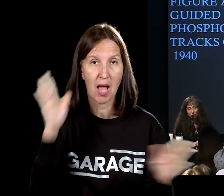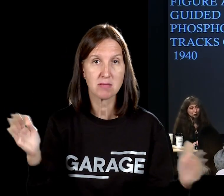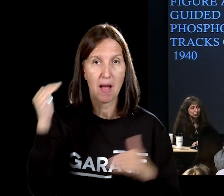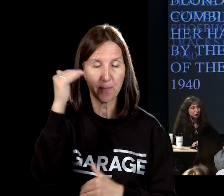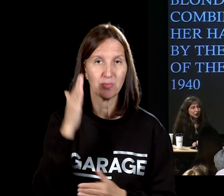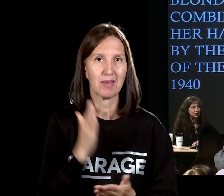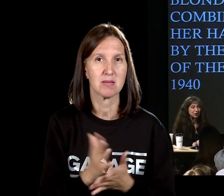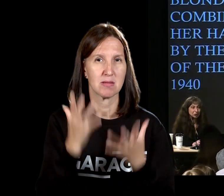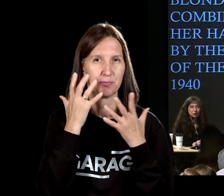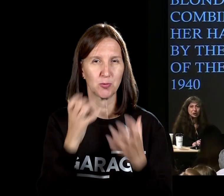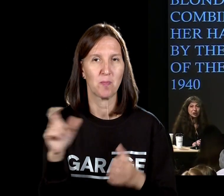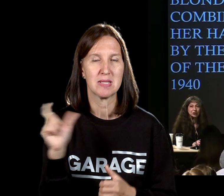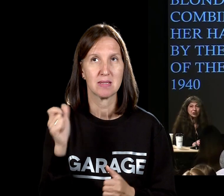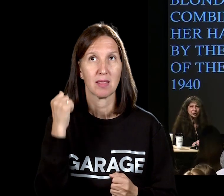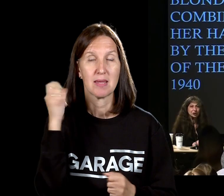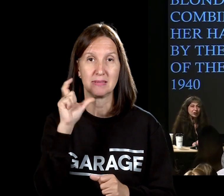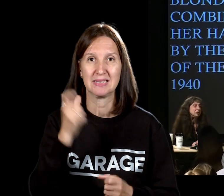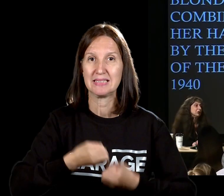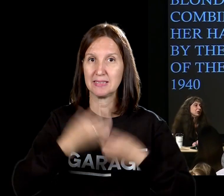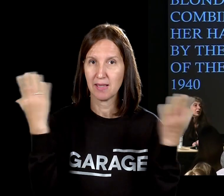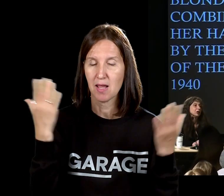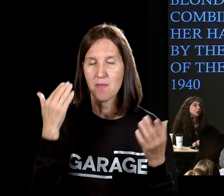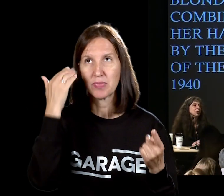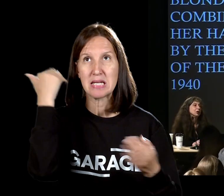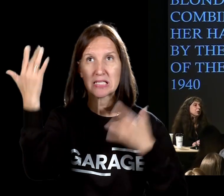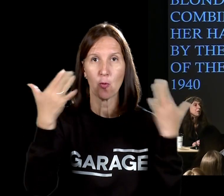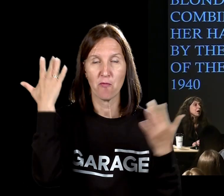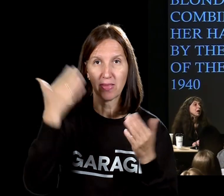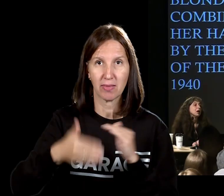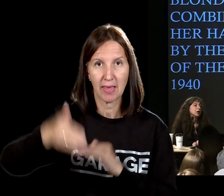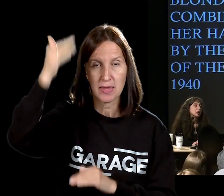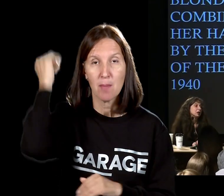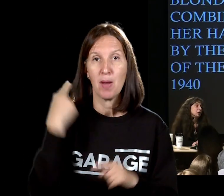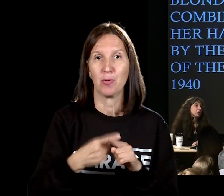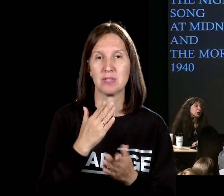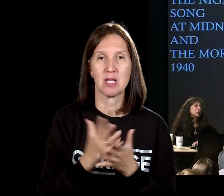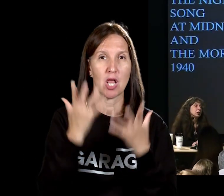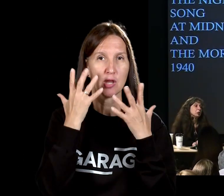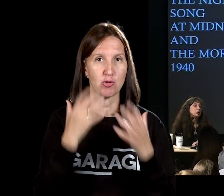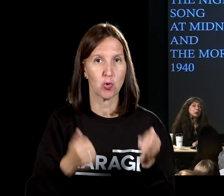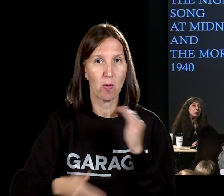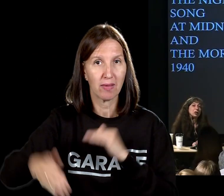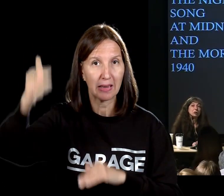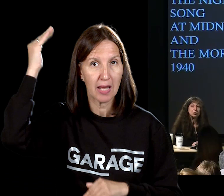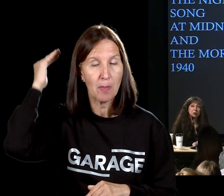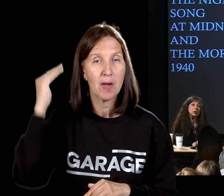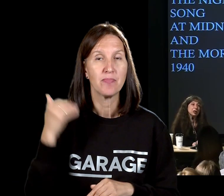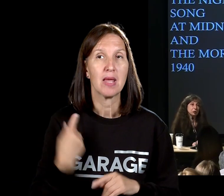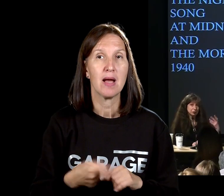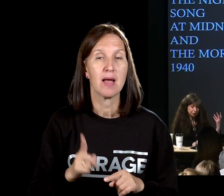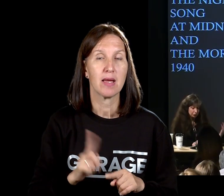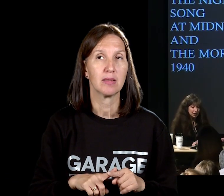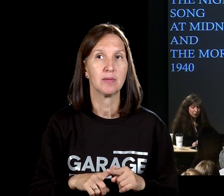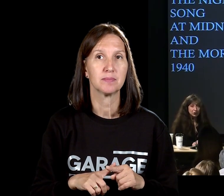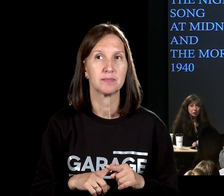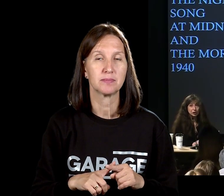сновидений, которое есть у Миро, где есть, на котором возникает созвездие, есть действительно некое ночное небо. Это, конечно, это работы некого, одна